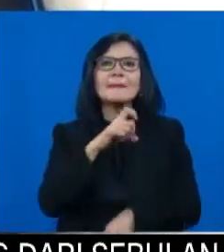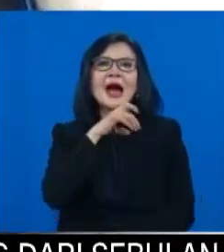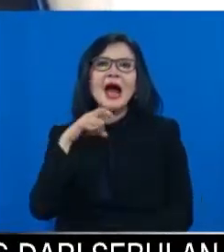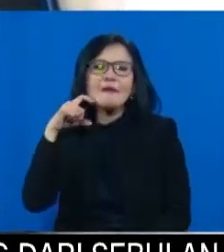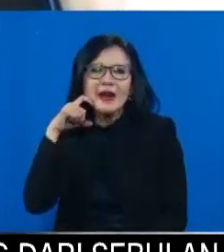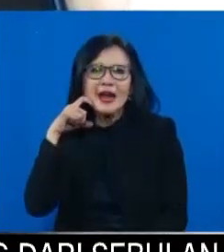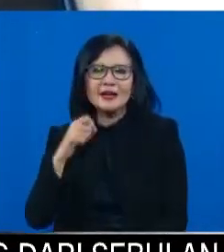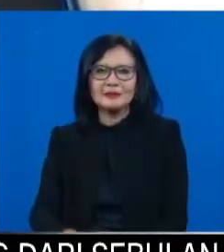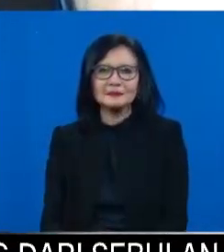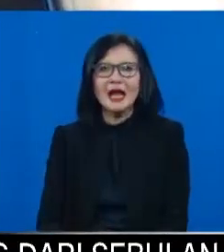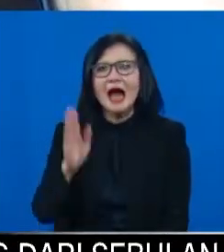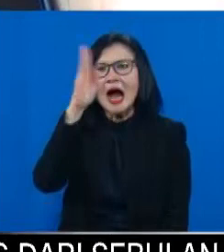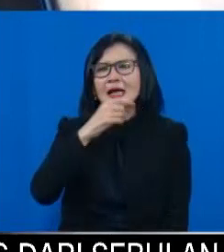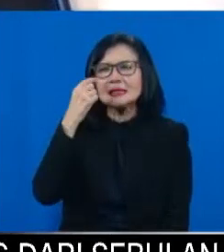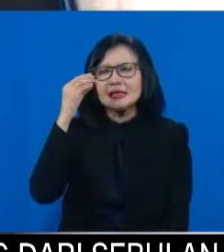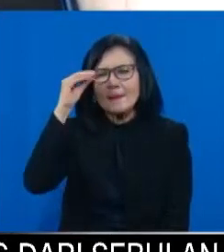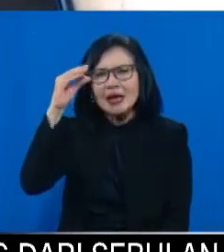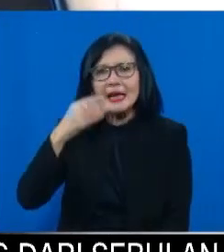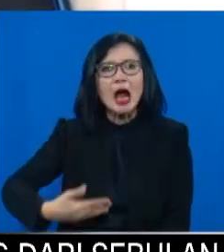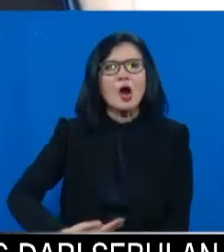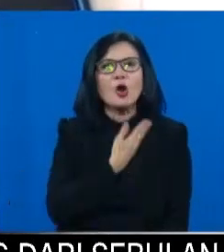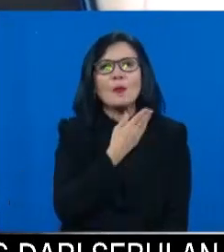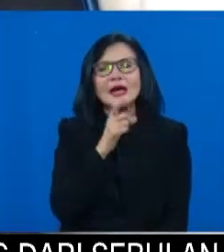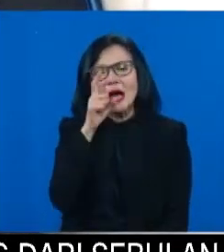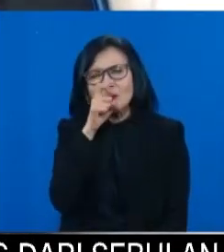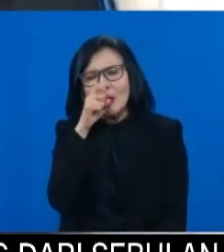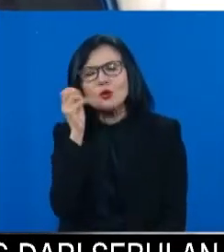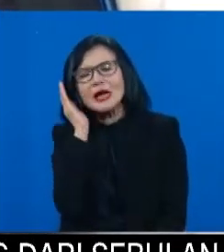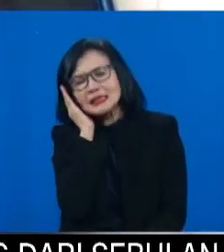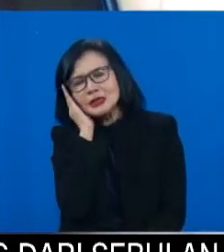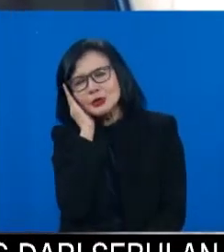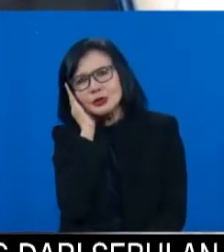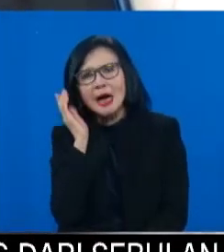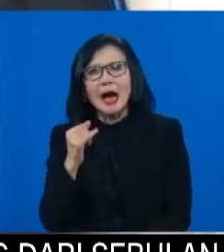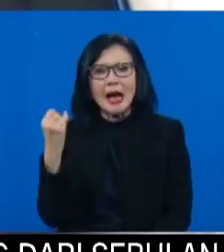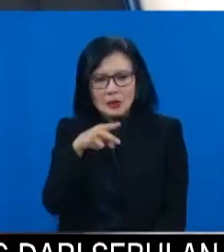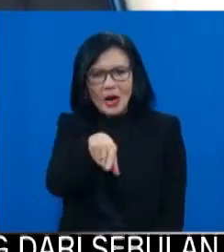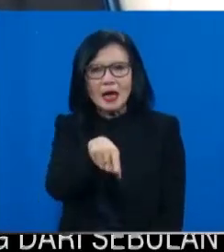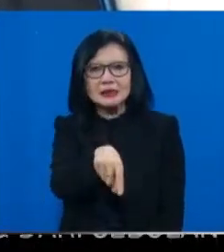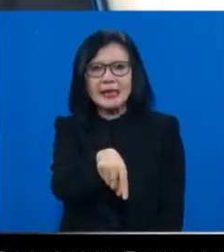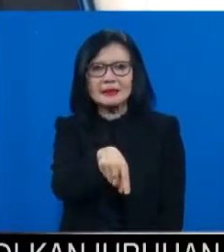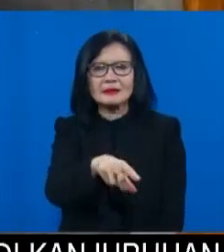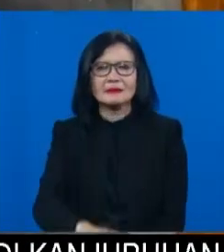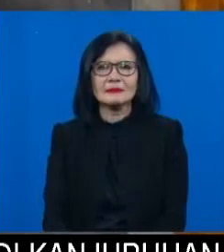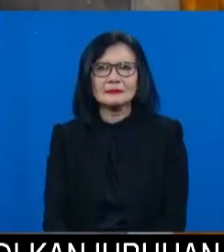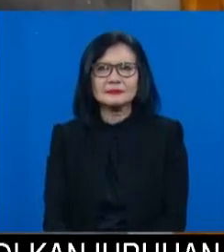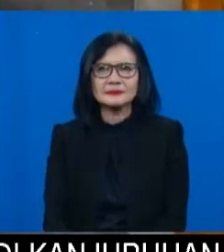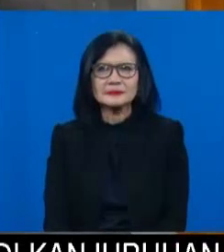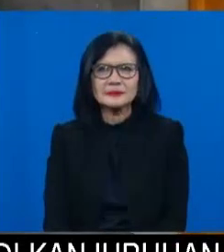Saat kejadian pada Selasa dini hari, korban yang pura-pura tertidur akhirnya memergoki tersangka.